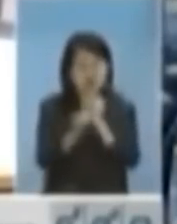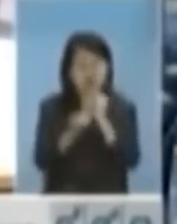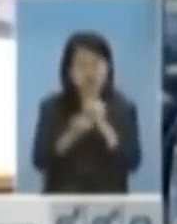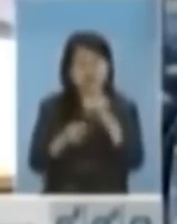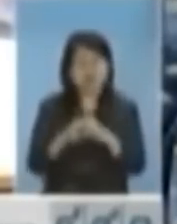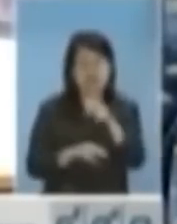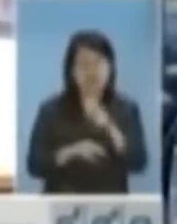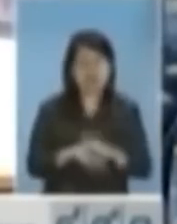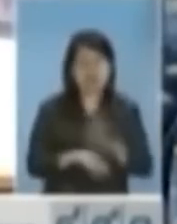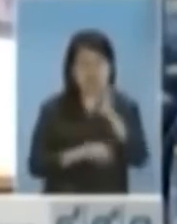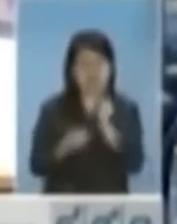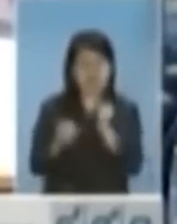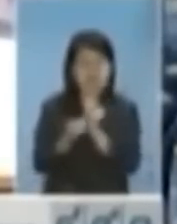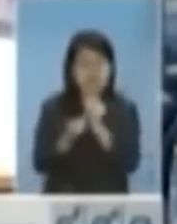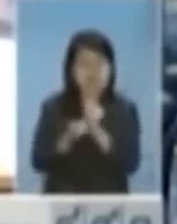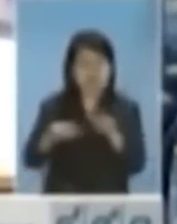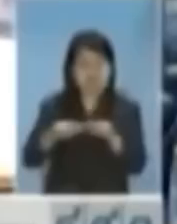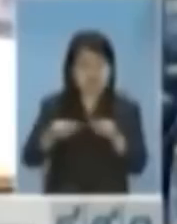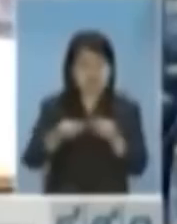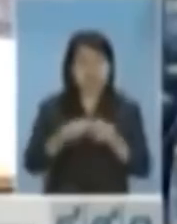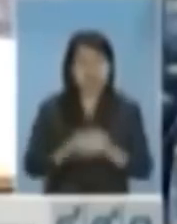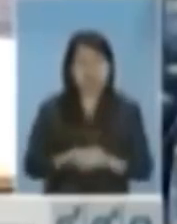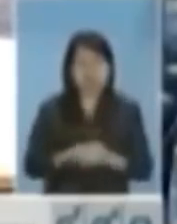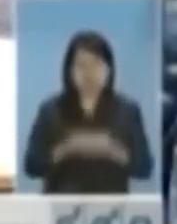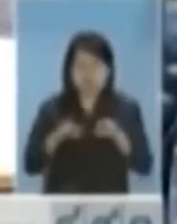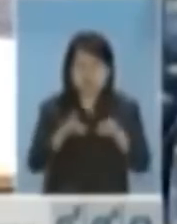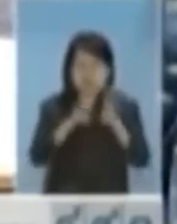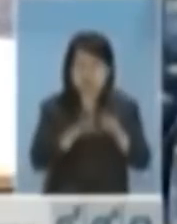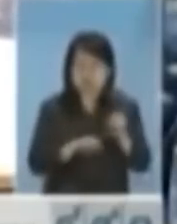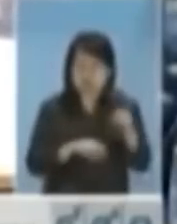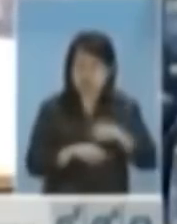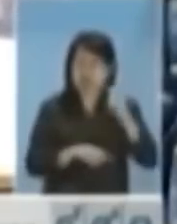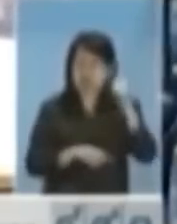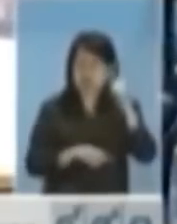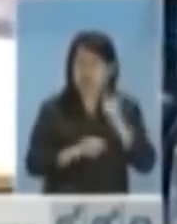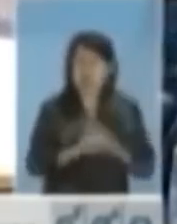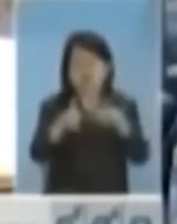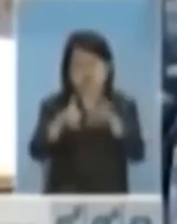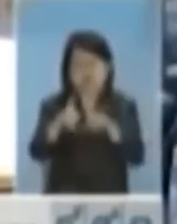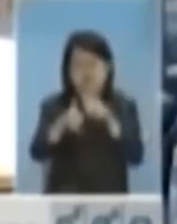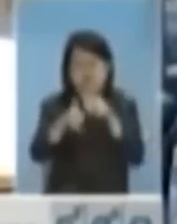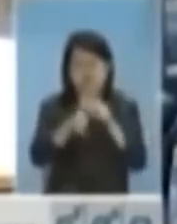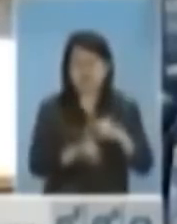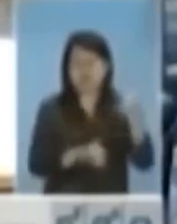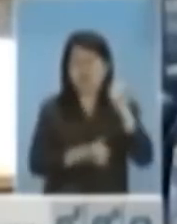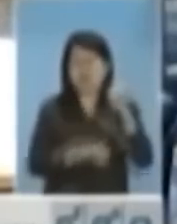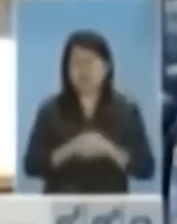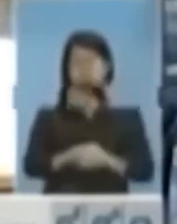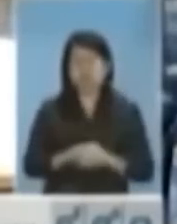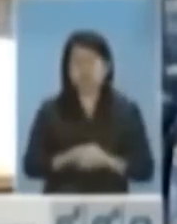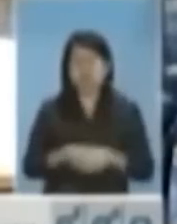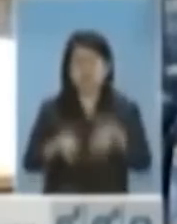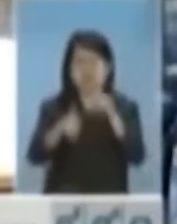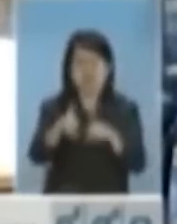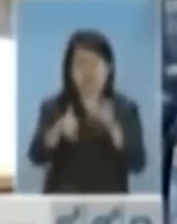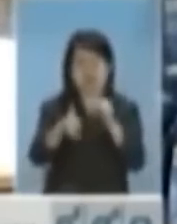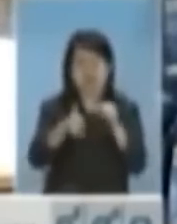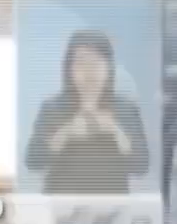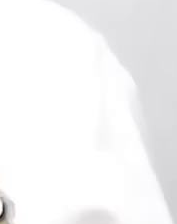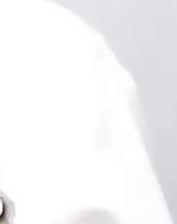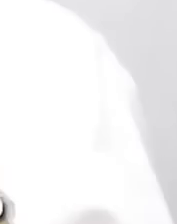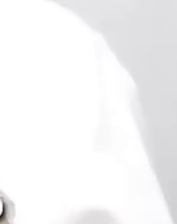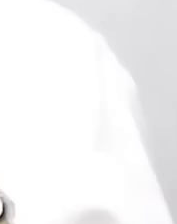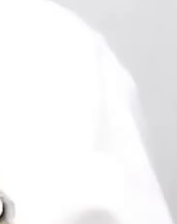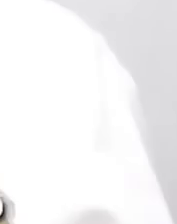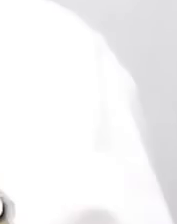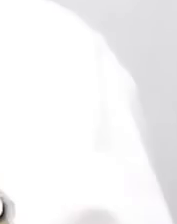ามอินดิก้าและวิธีการที่เกิดขึ้นผมเชื่อว่าเป็นอิทธิพลของคนต่างประเทศและคนคนนี้ที่เป็นคนที่ไว้วางใจชื่อเ